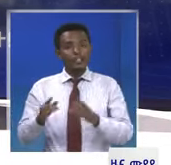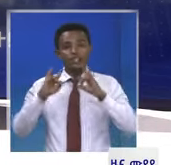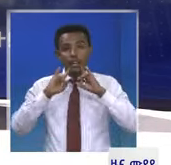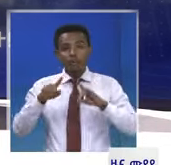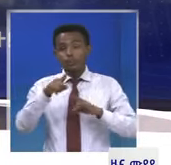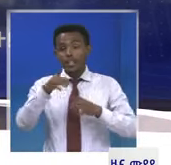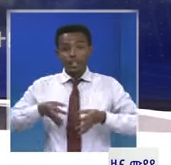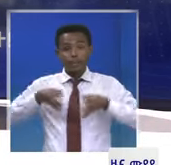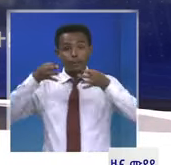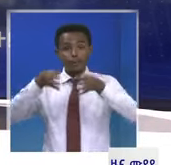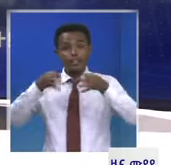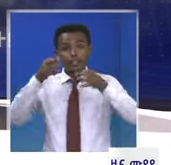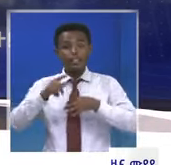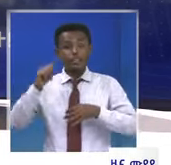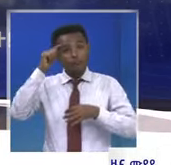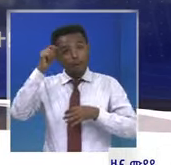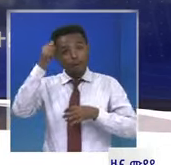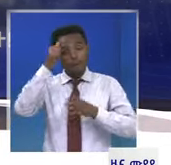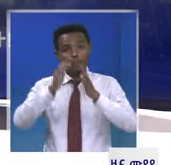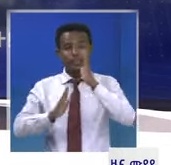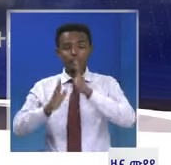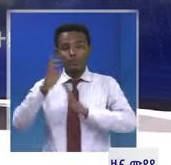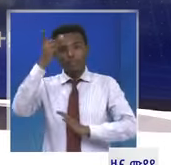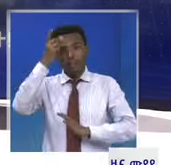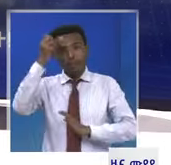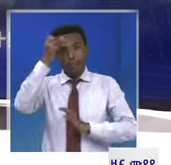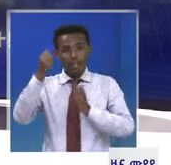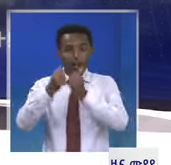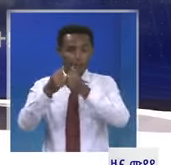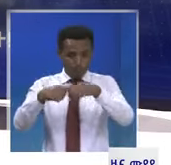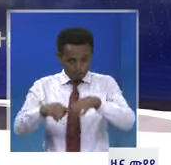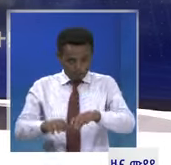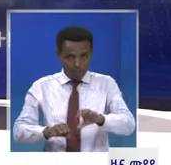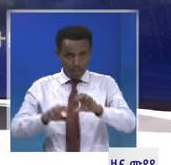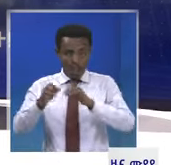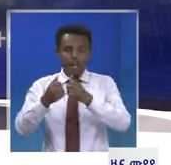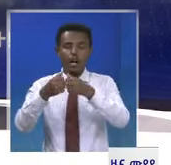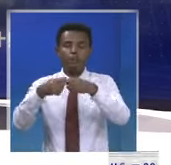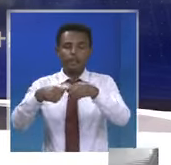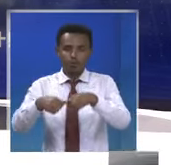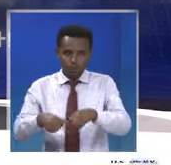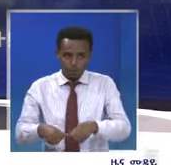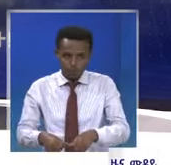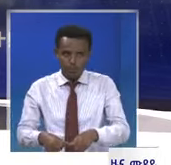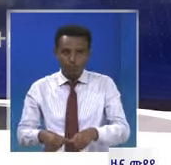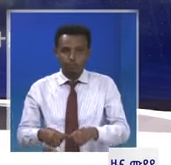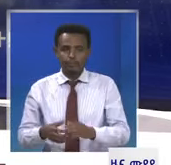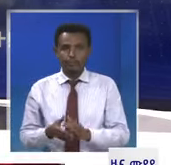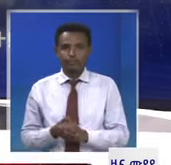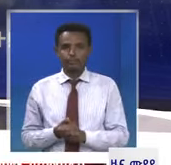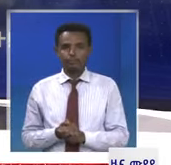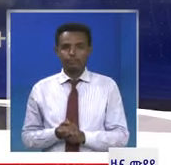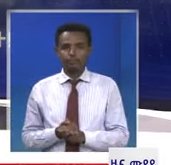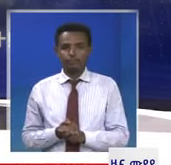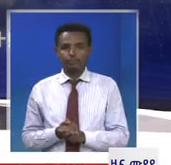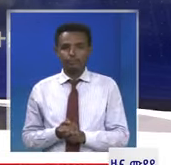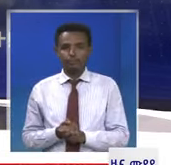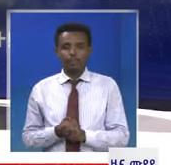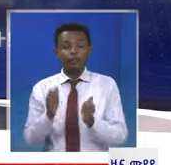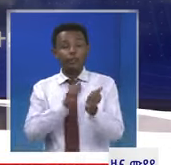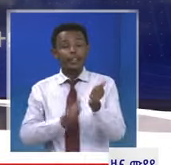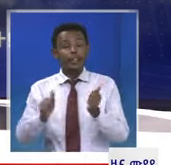ወደ እናንተ በማቅረብ እኔ ተሽማበበ በመልክት ቋንቋ ደግሞ ፍቃዱ ወልደ ሚካኤል አብረናችሁ ቆይታ እናደርጋለን ከኛ ጋር ሁኑ